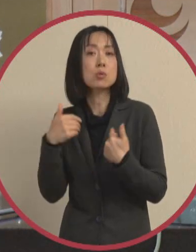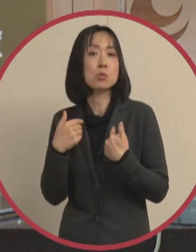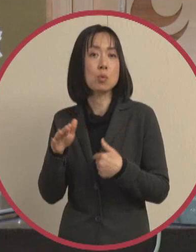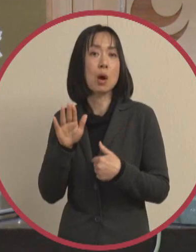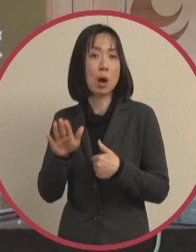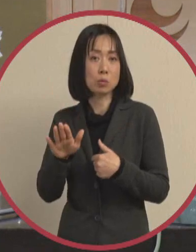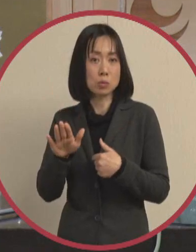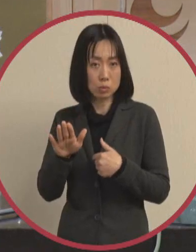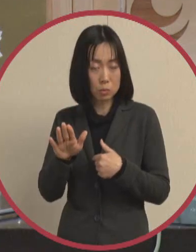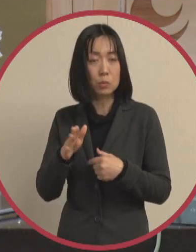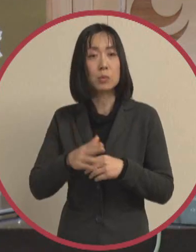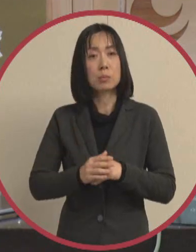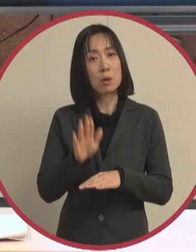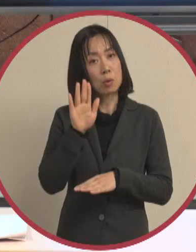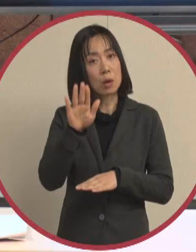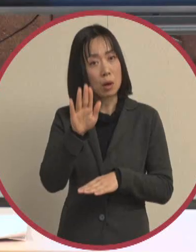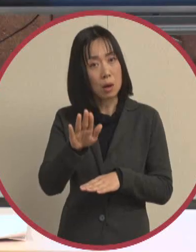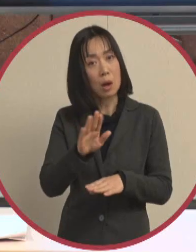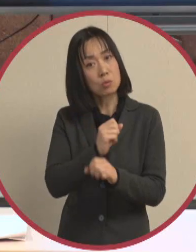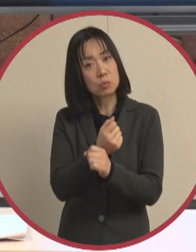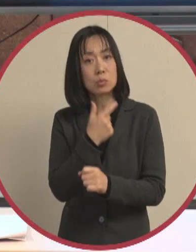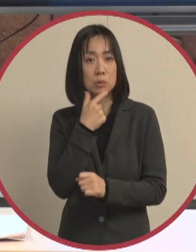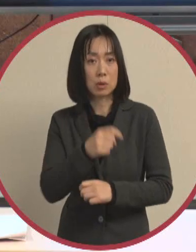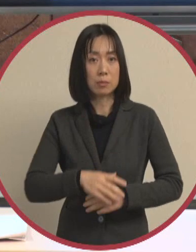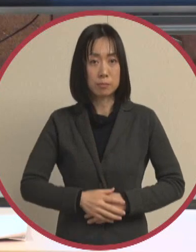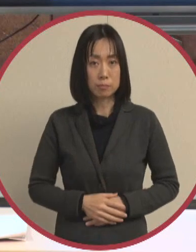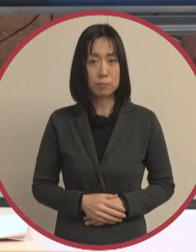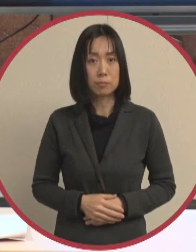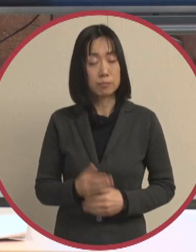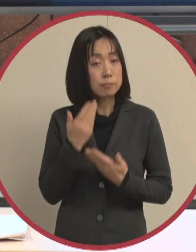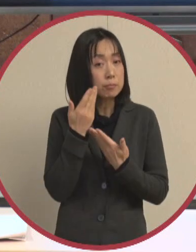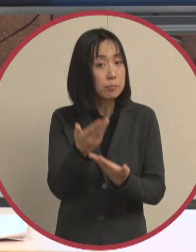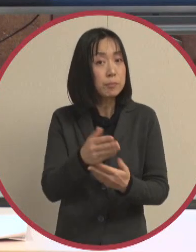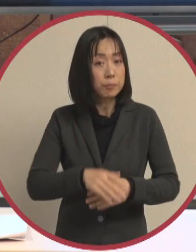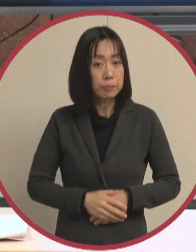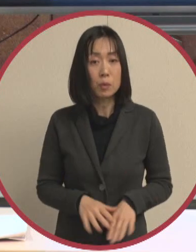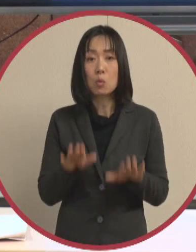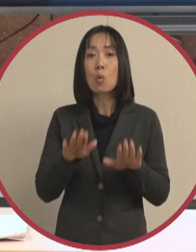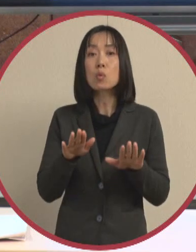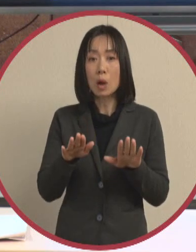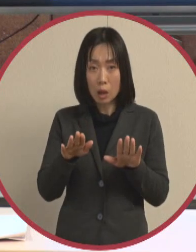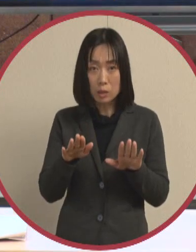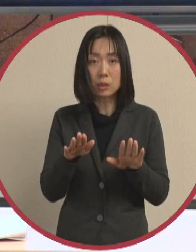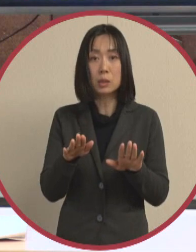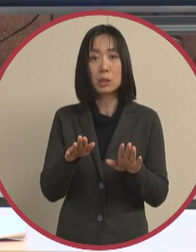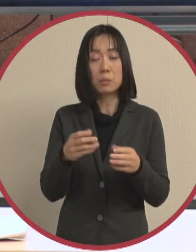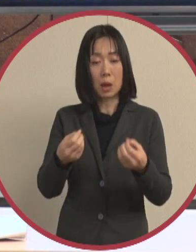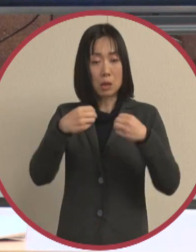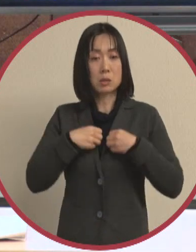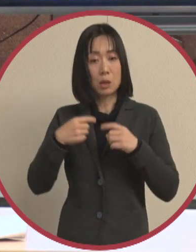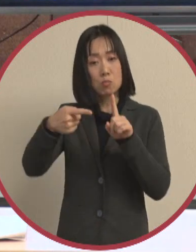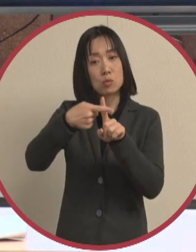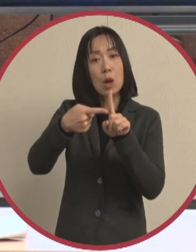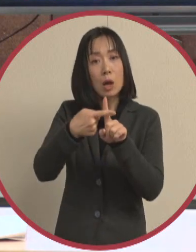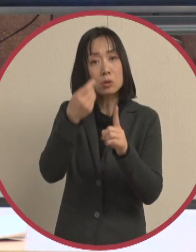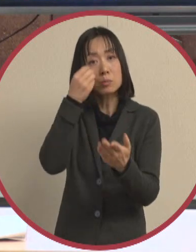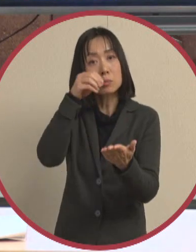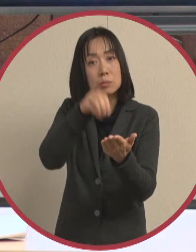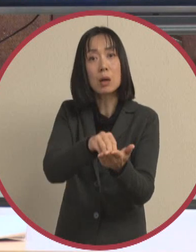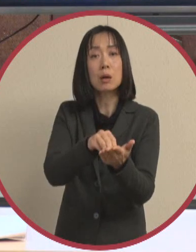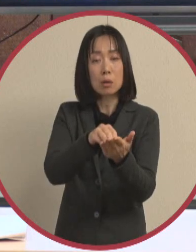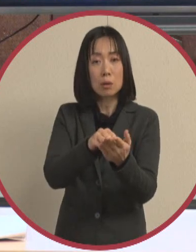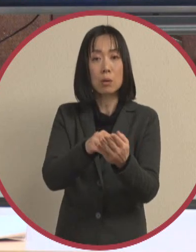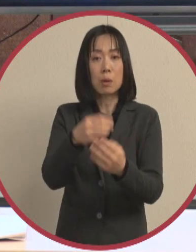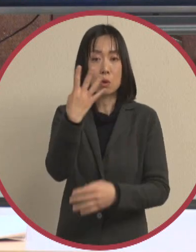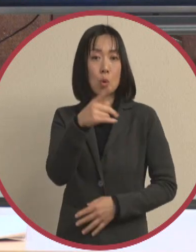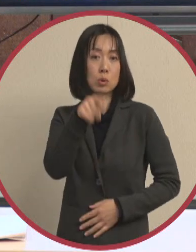思います。 すみません、今回陽性となった4名の方の中の割合なんですけども、